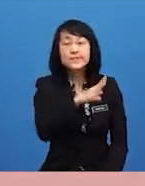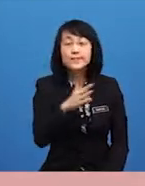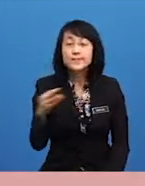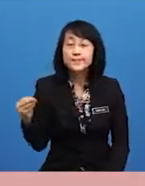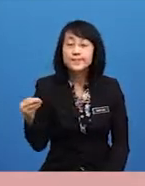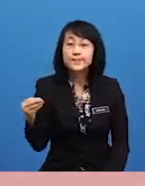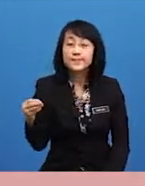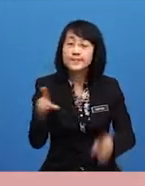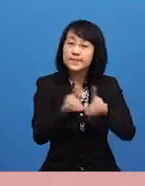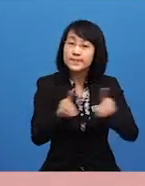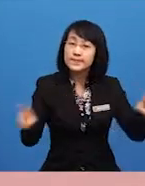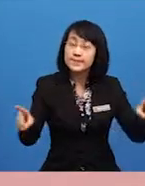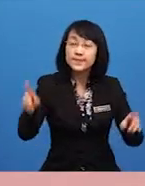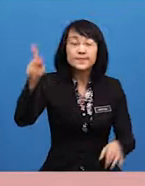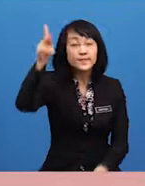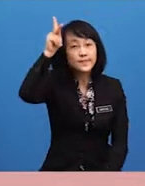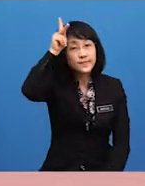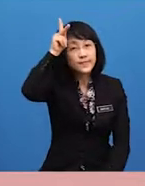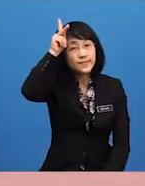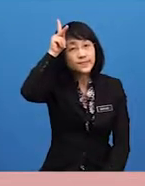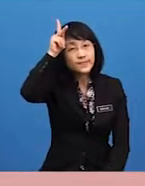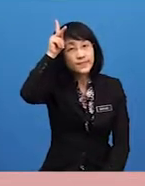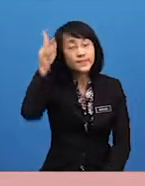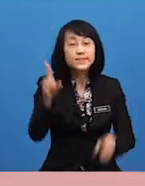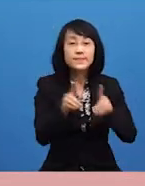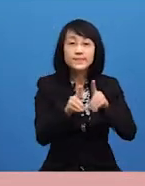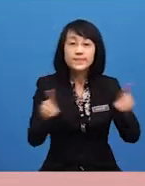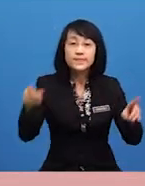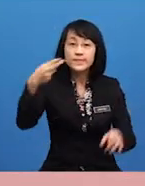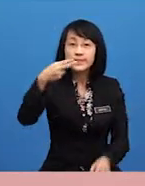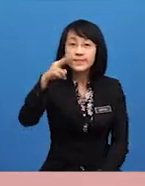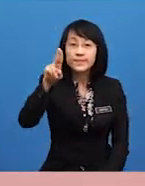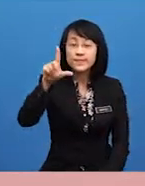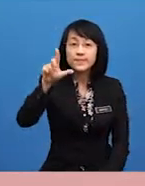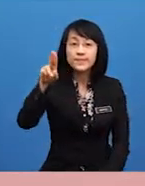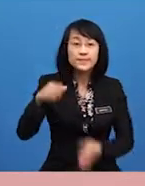Dataran Kelantan dan Dataran Hulu Sungai Perak.